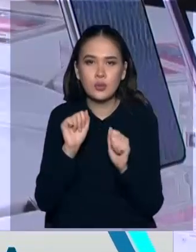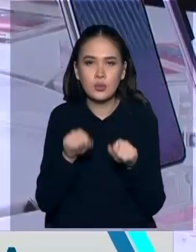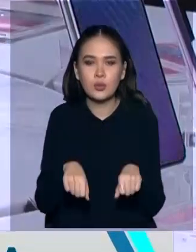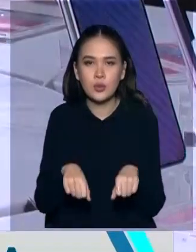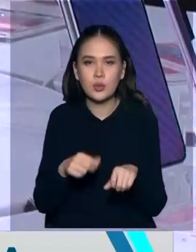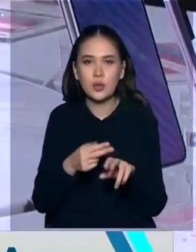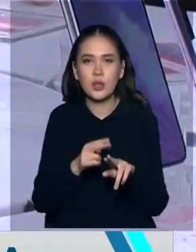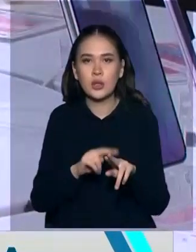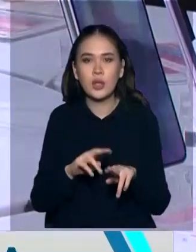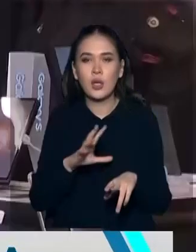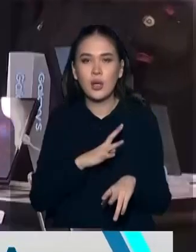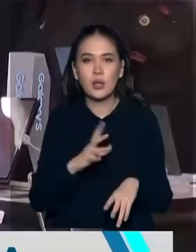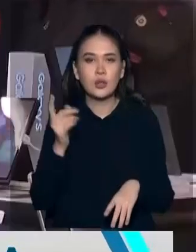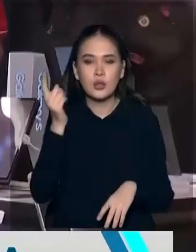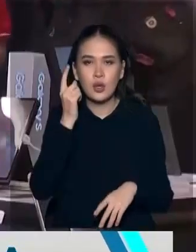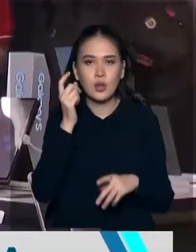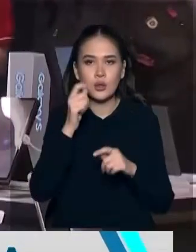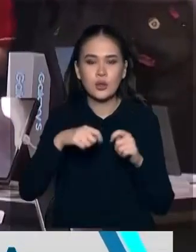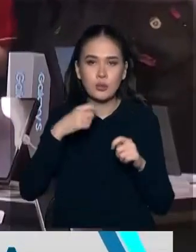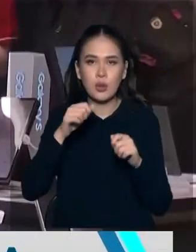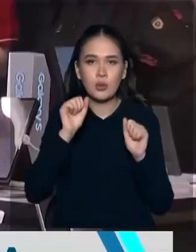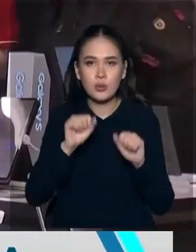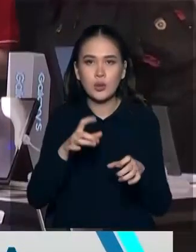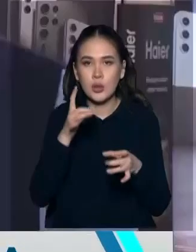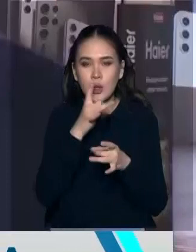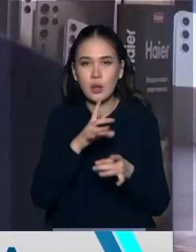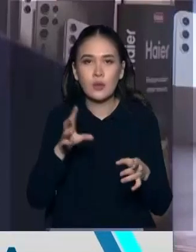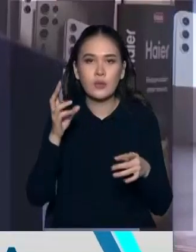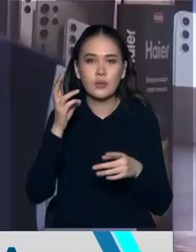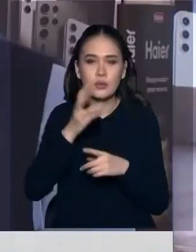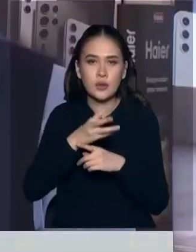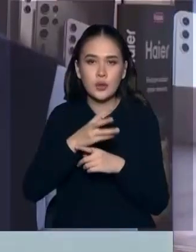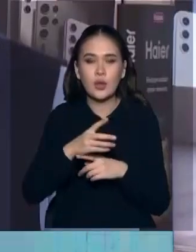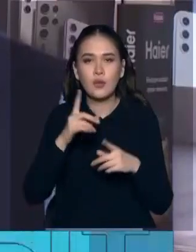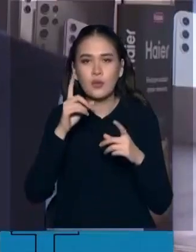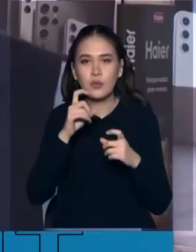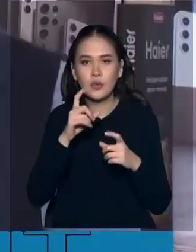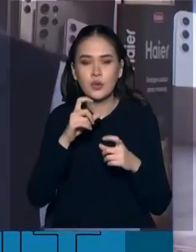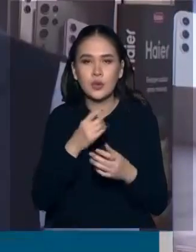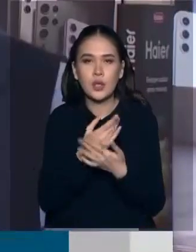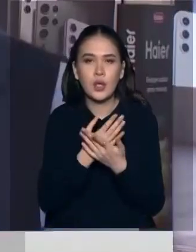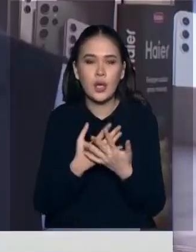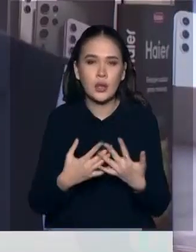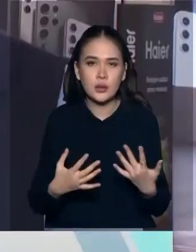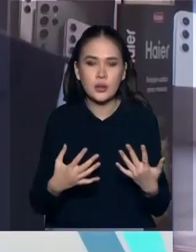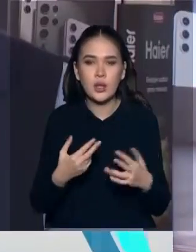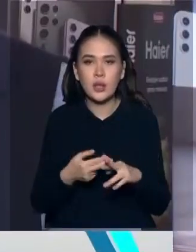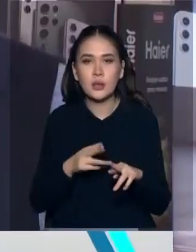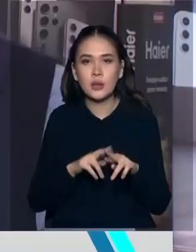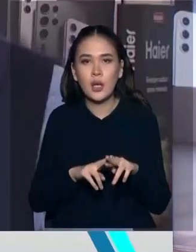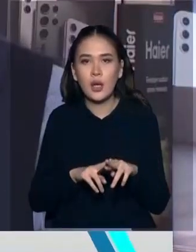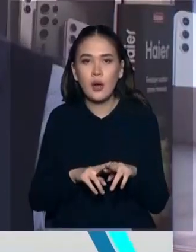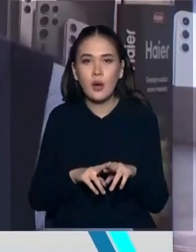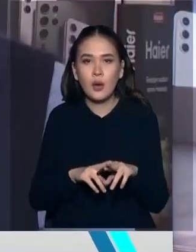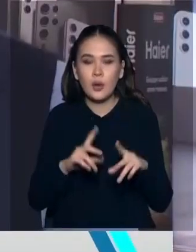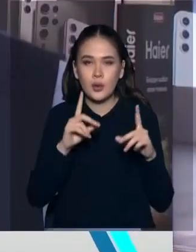супер внушительна. Теперь телефон может снимать потрясающие кадры, как видео, так и фото. Расында да. Телефон бейне кадрларды да,